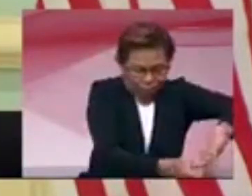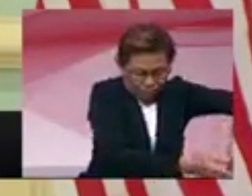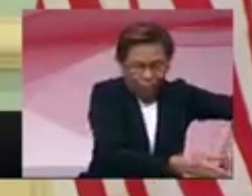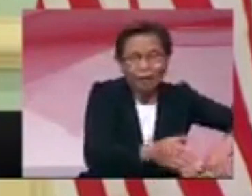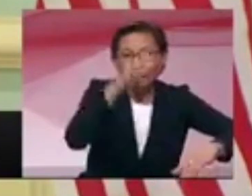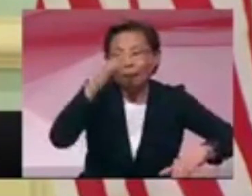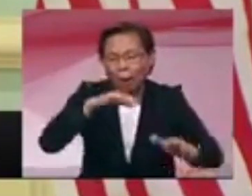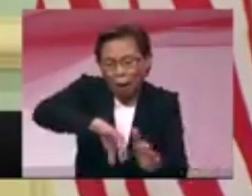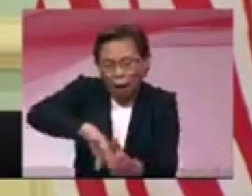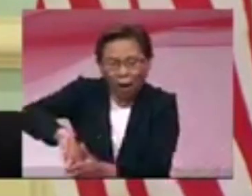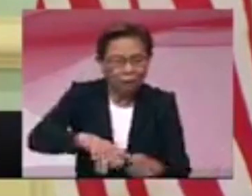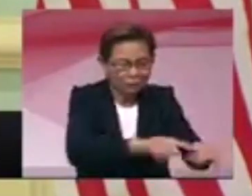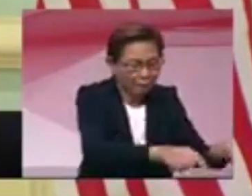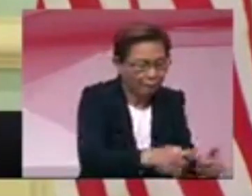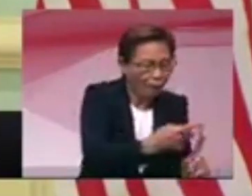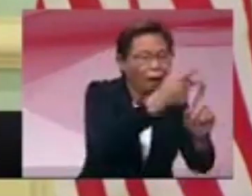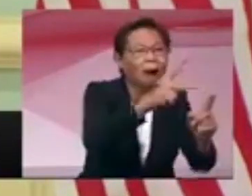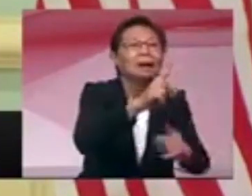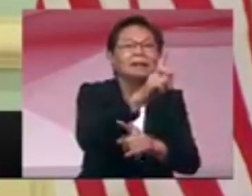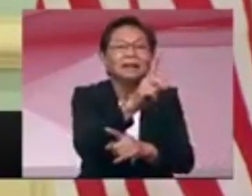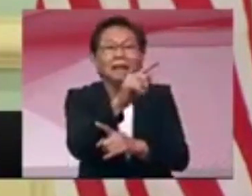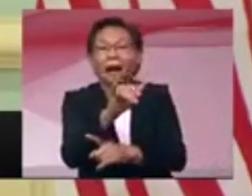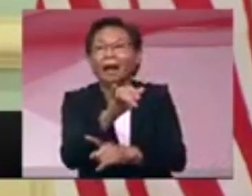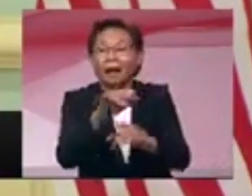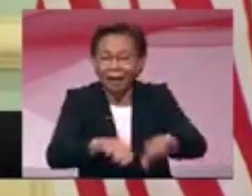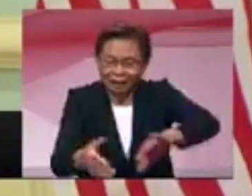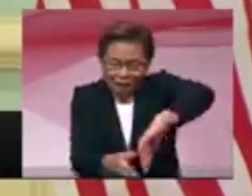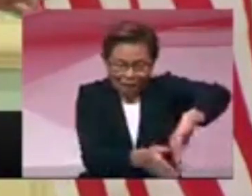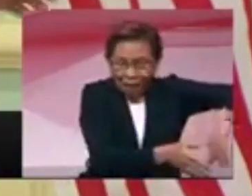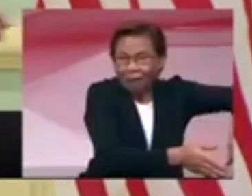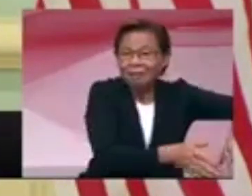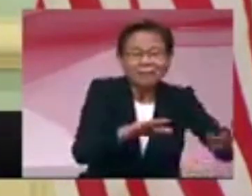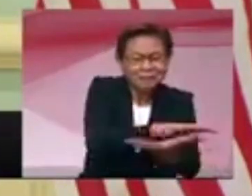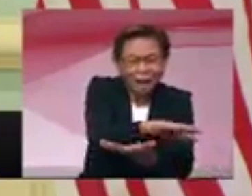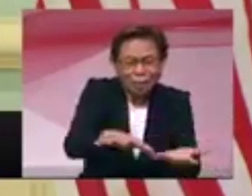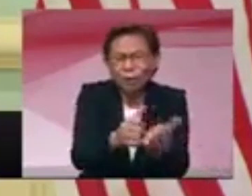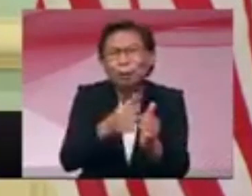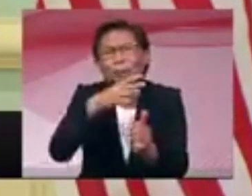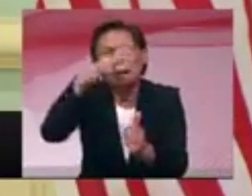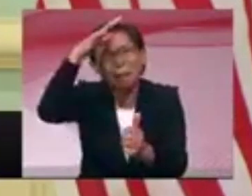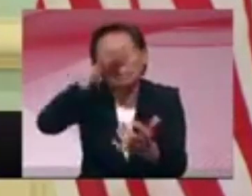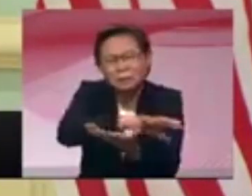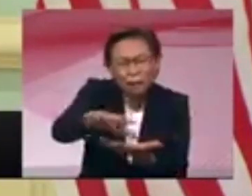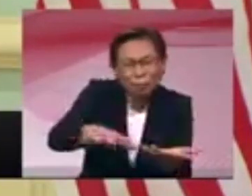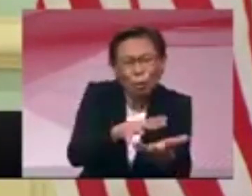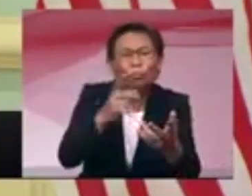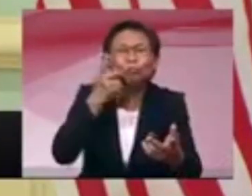tempat-tempat khas di pusat depo tahanan tersebut. Tidak dicampurkan bersama, bercampur